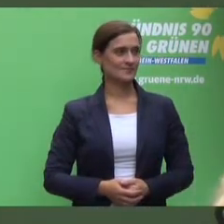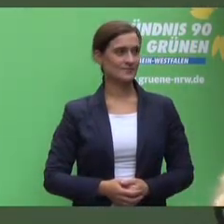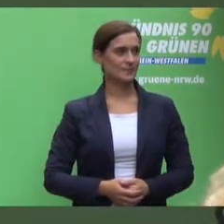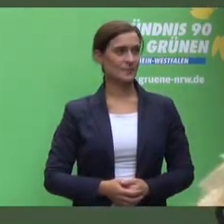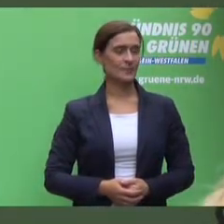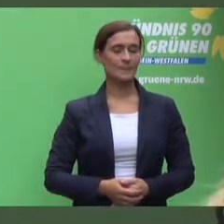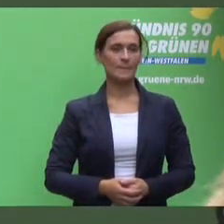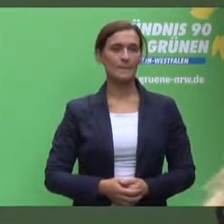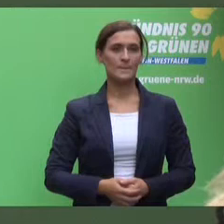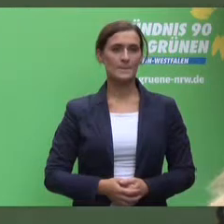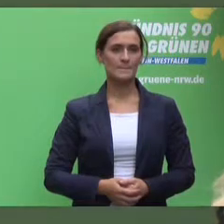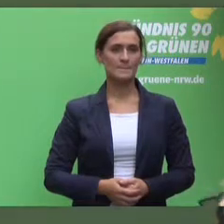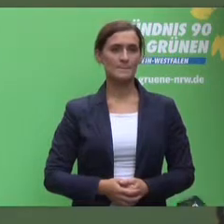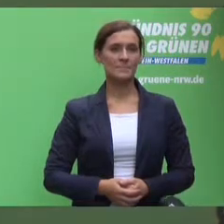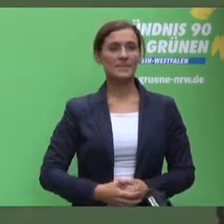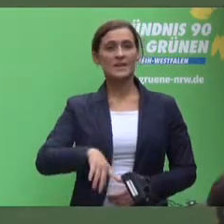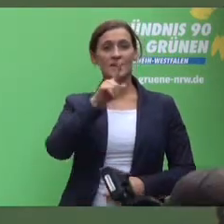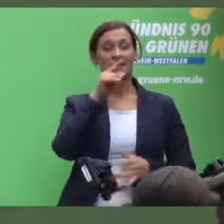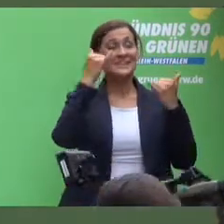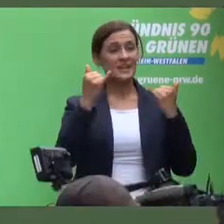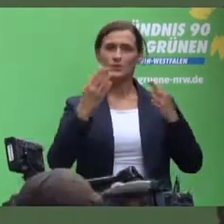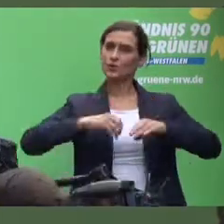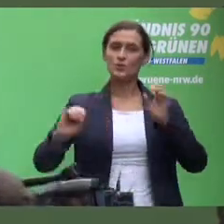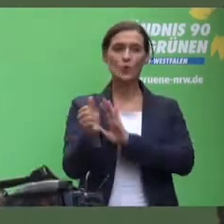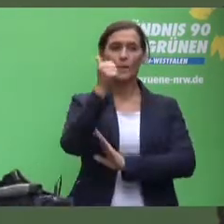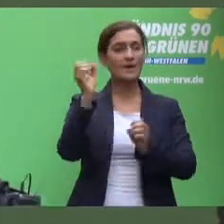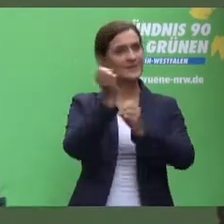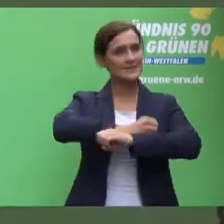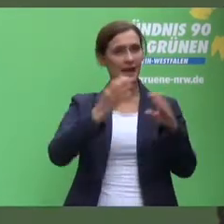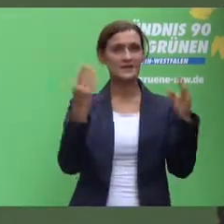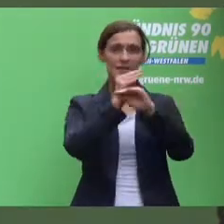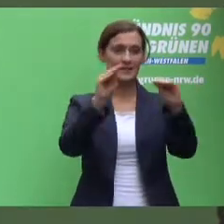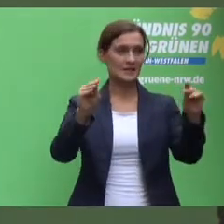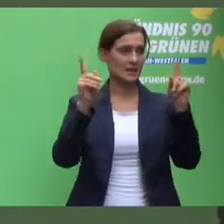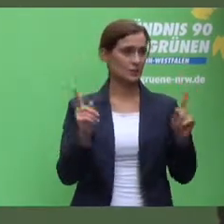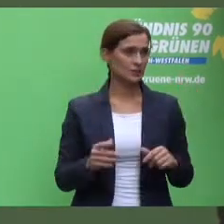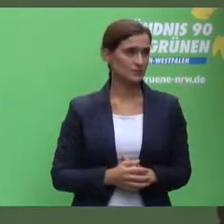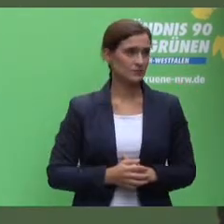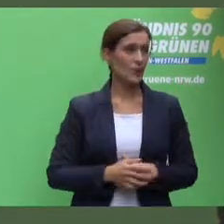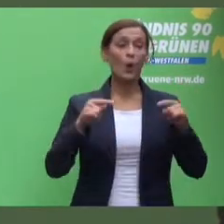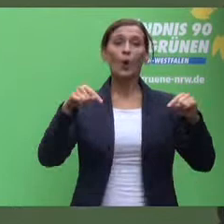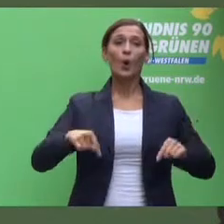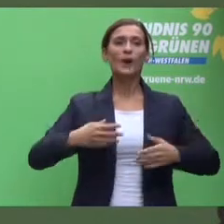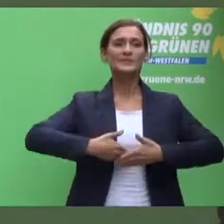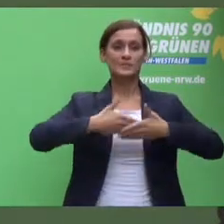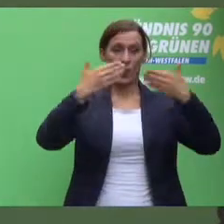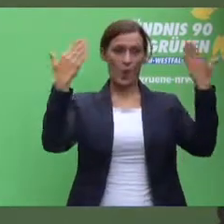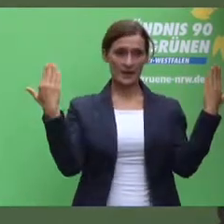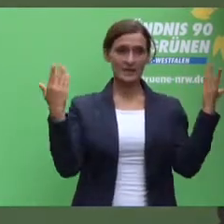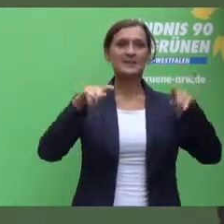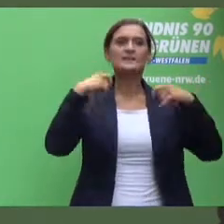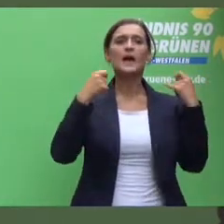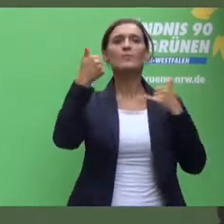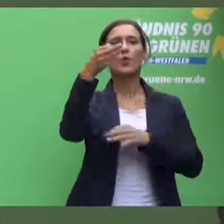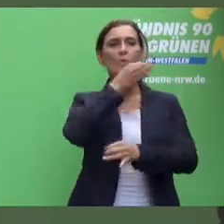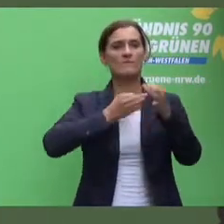Ich will das in aller Deutlichkeit sagen. Wir haben heute Morgen eine Umfrage